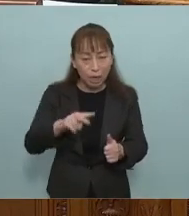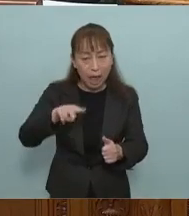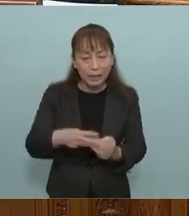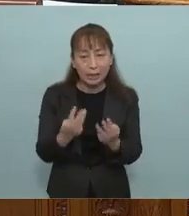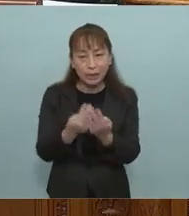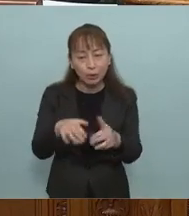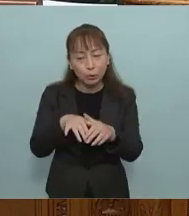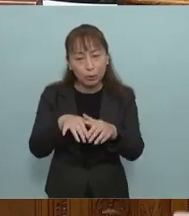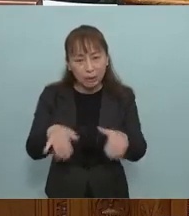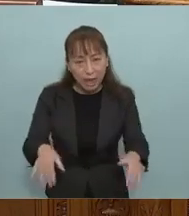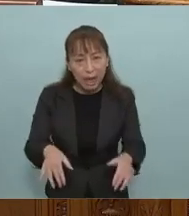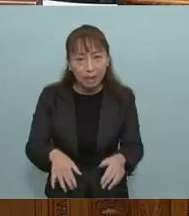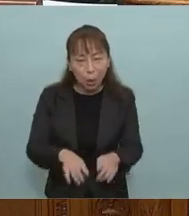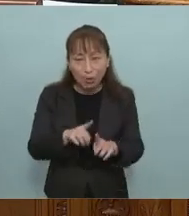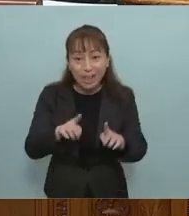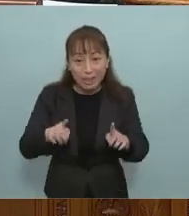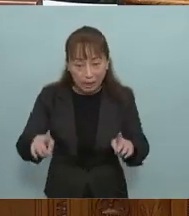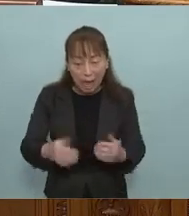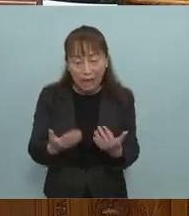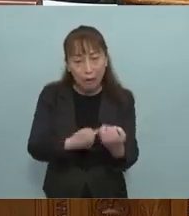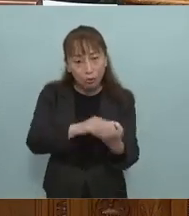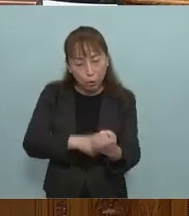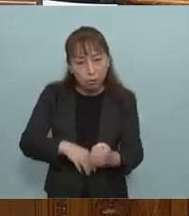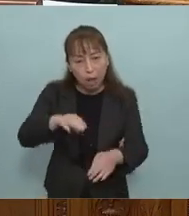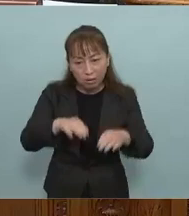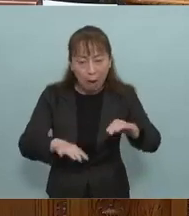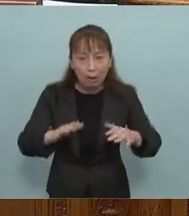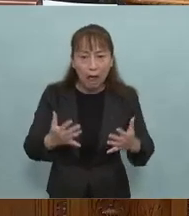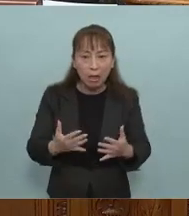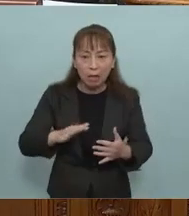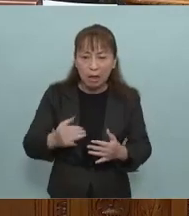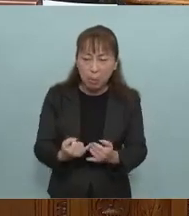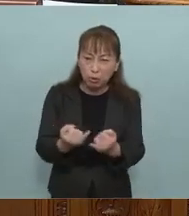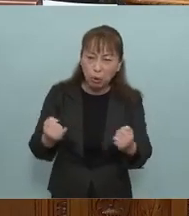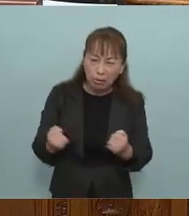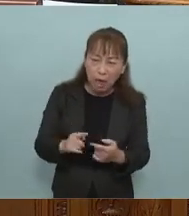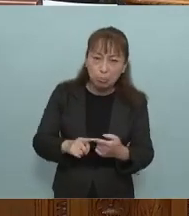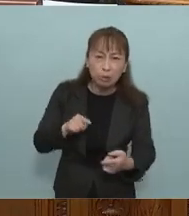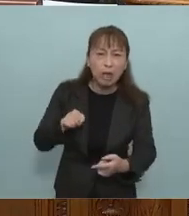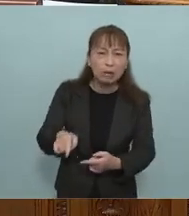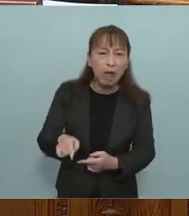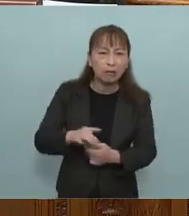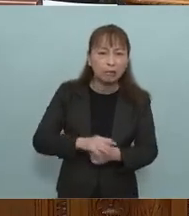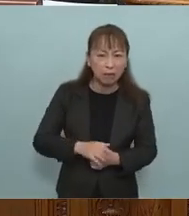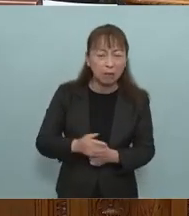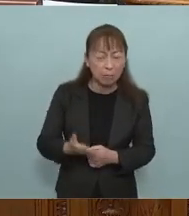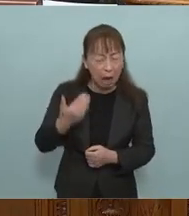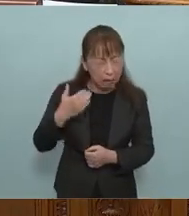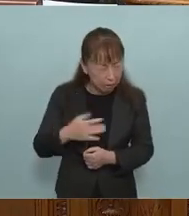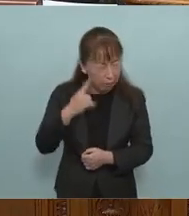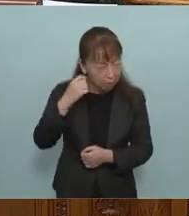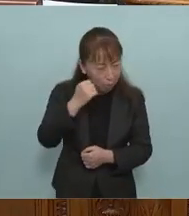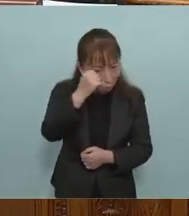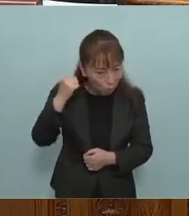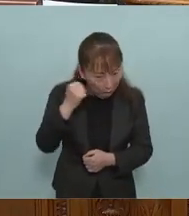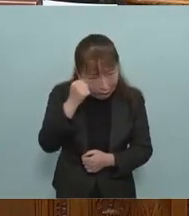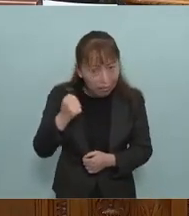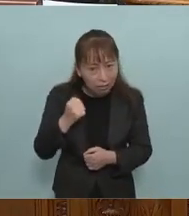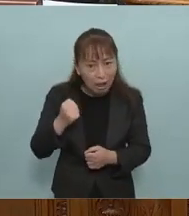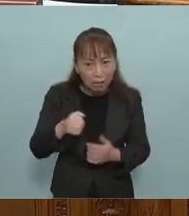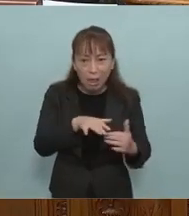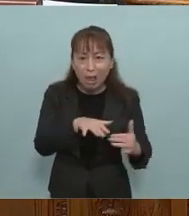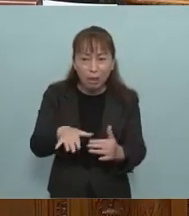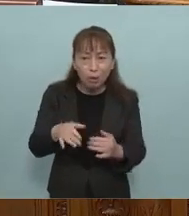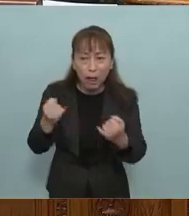に差が見られないにもかかわらず、女子は理系に向いていないといった固定観念も影響し、大